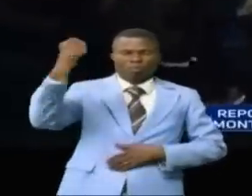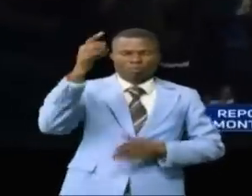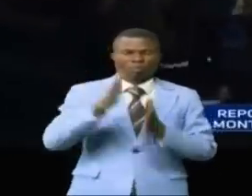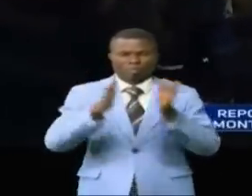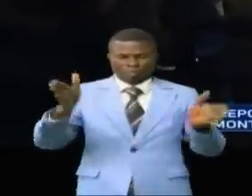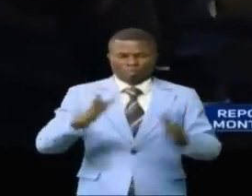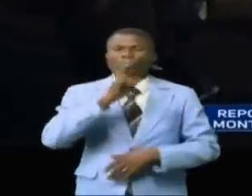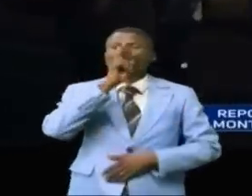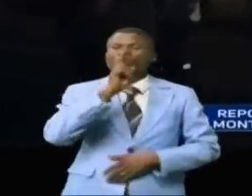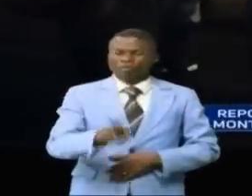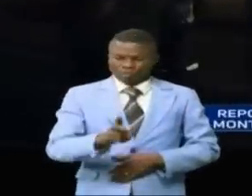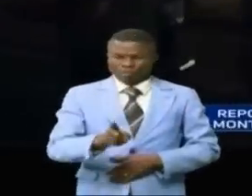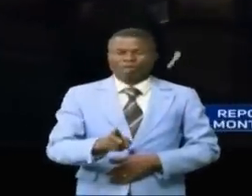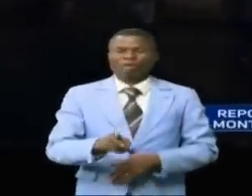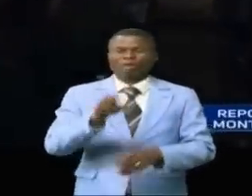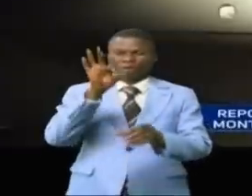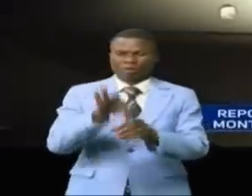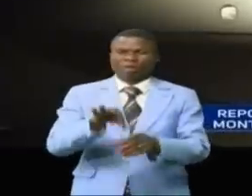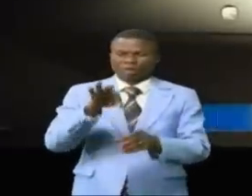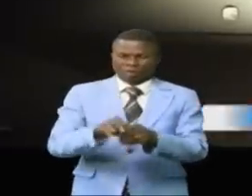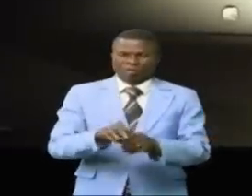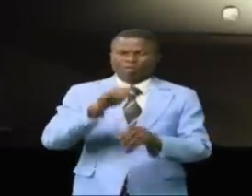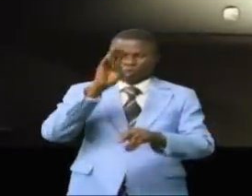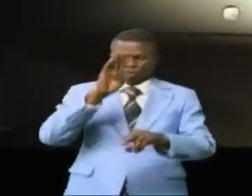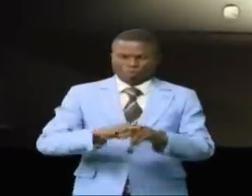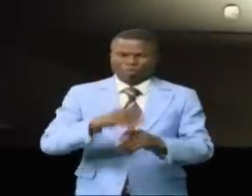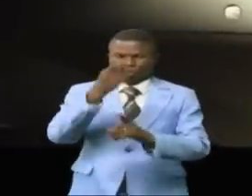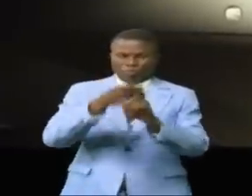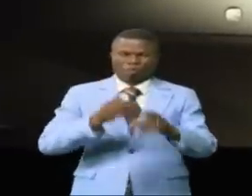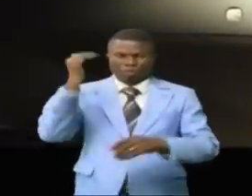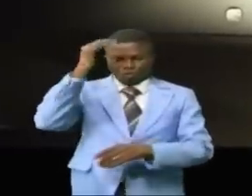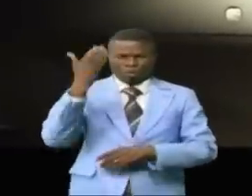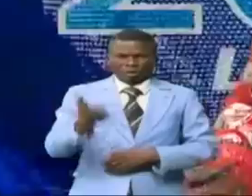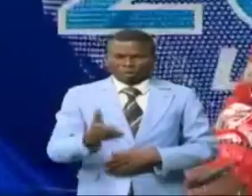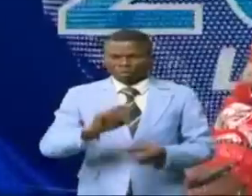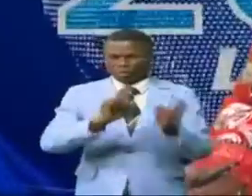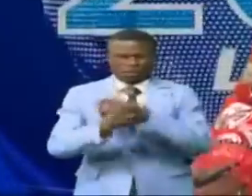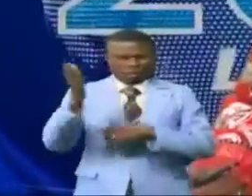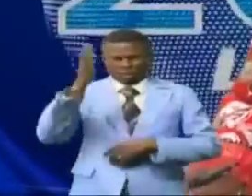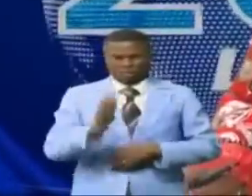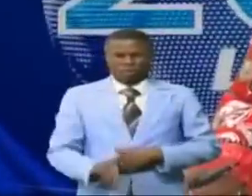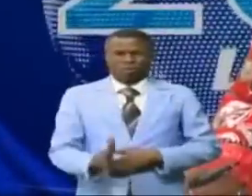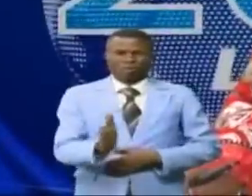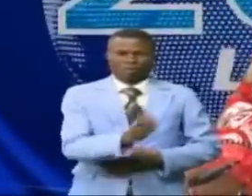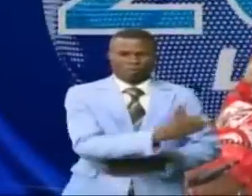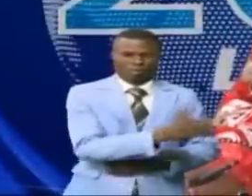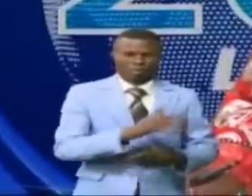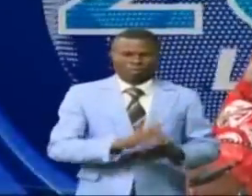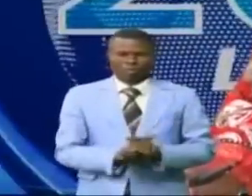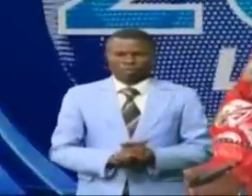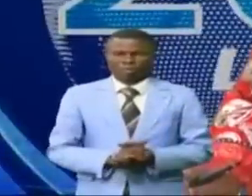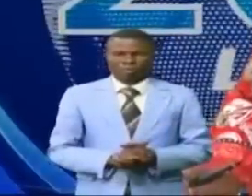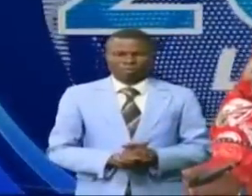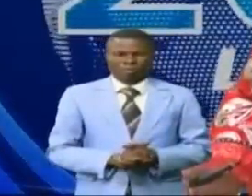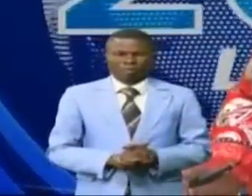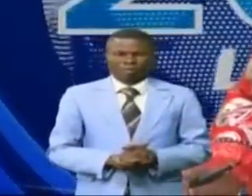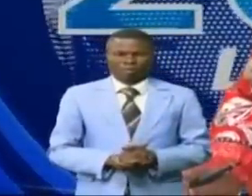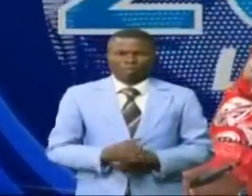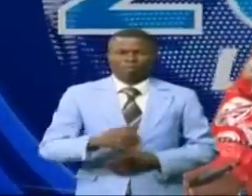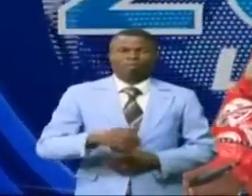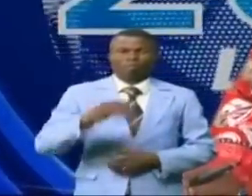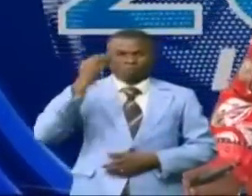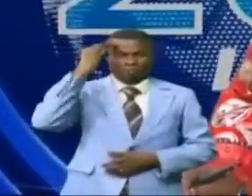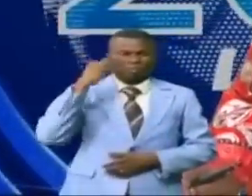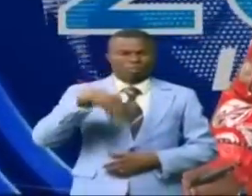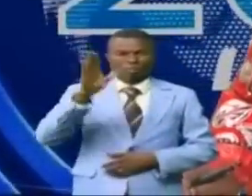la tenue inconditionnelle des élections de décembre 2023. Christophe Lutundula n'est pas allé par